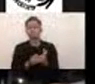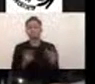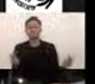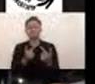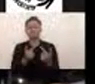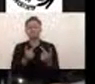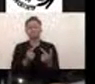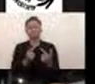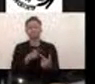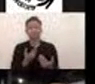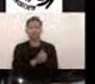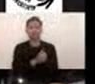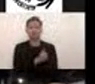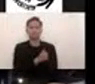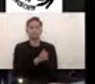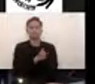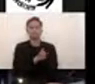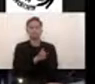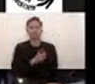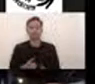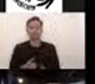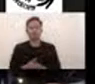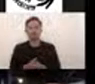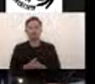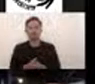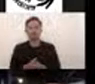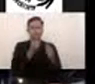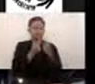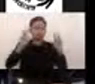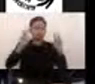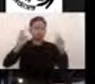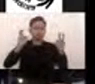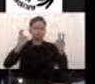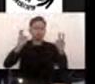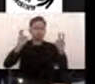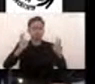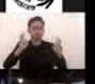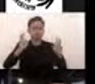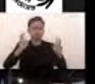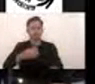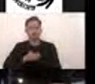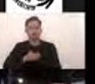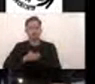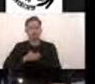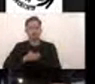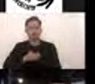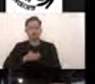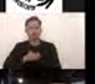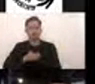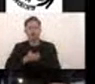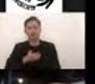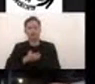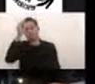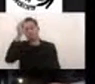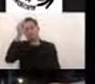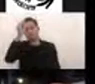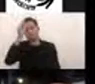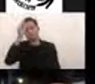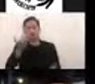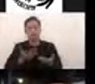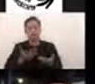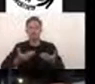dihadapi oleh kita sebagai satu bangsa sehingga isu-isu terkait dengan hak asasi manusia lingkungan